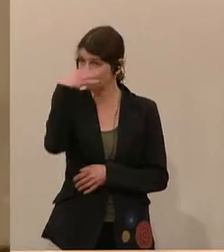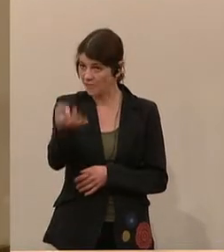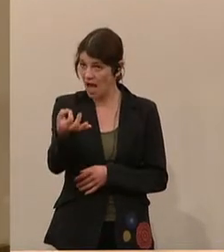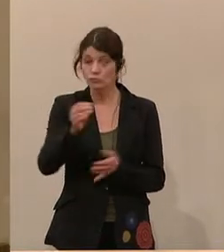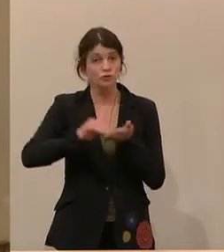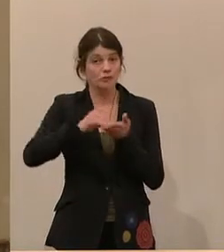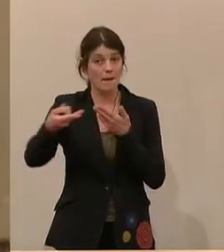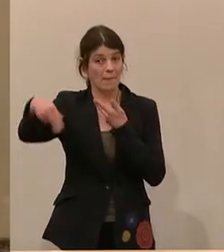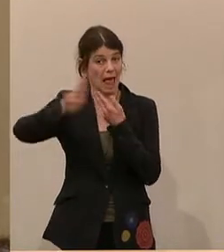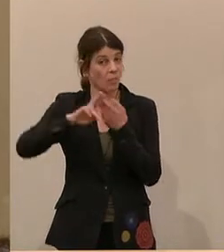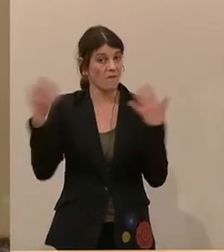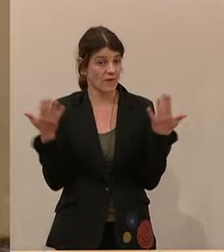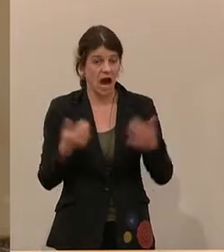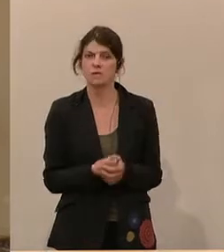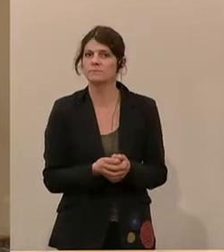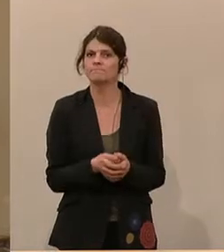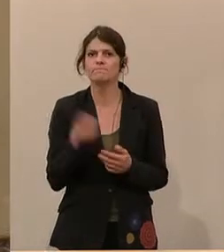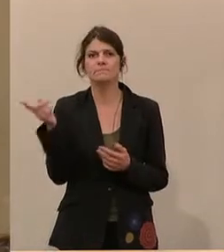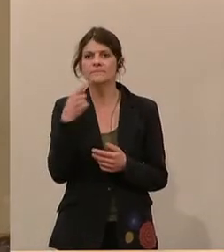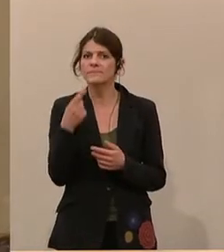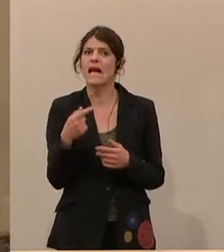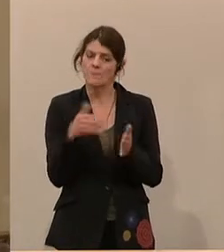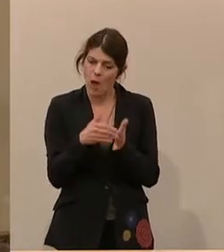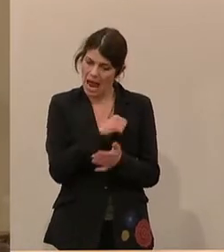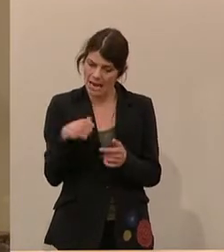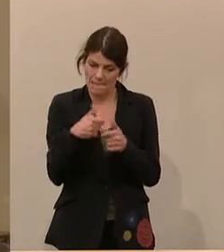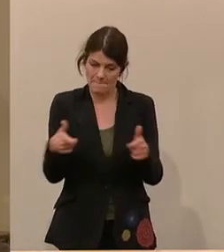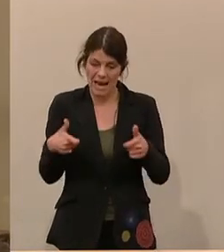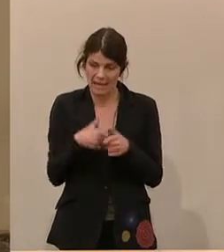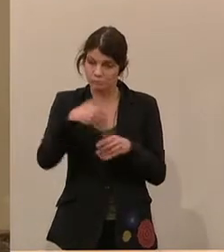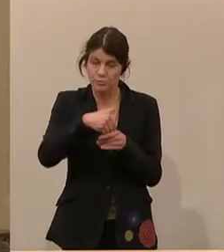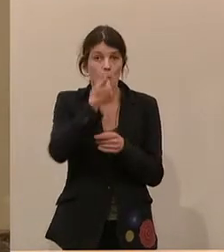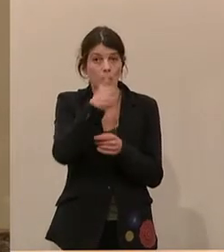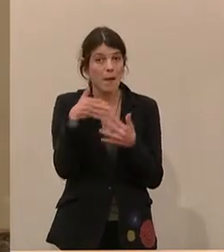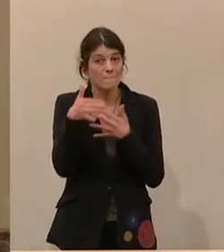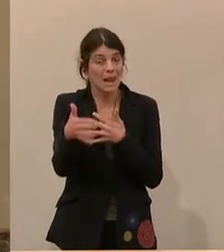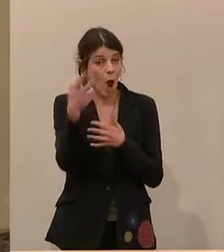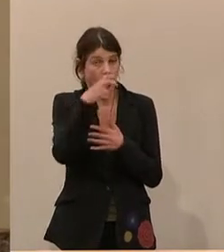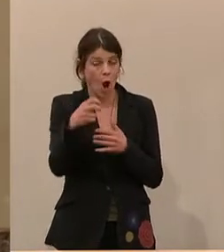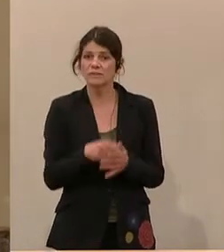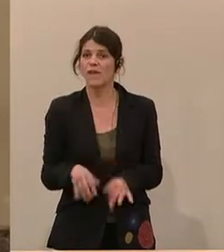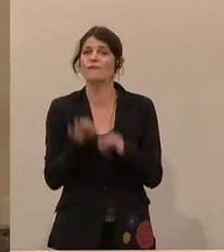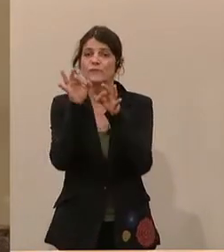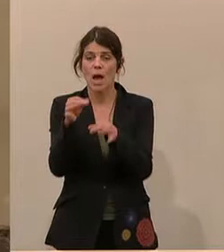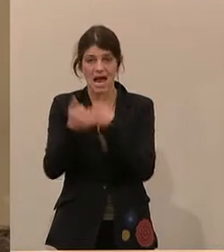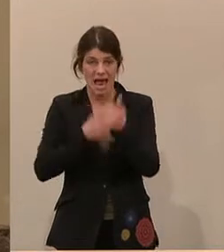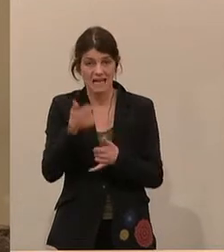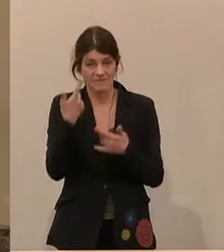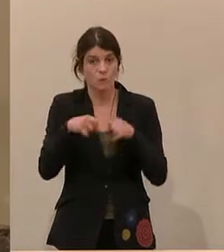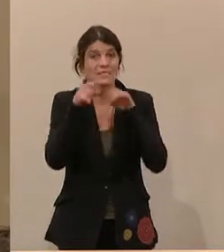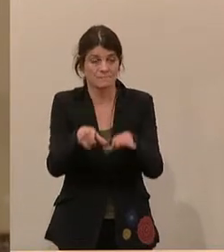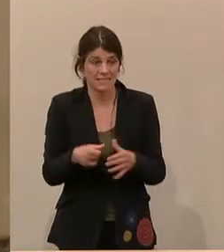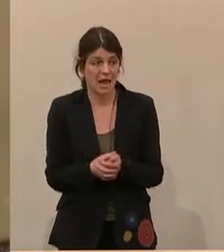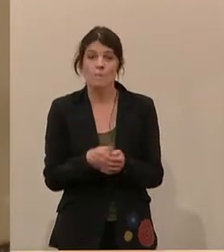schriftliche Beantwortung dahingehend, dass er von einem eigenen Paket in der Höhe von 100 Millionen Euro gesprochen hat für das Jahr